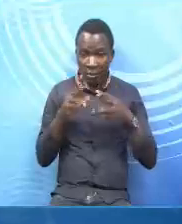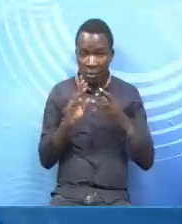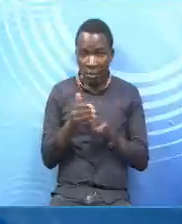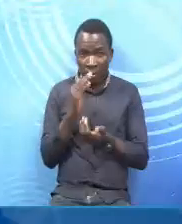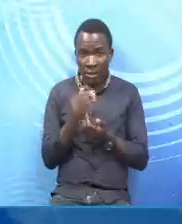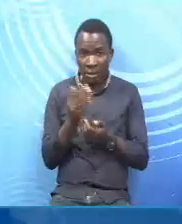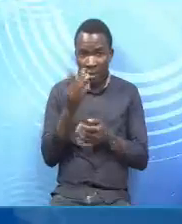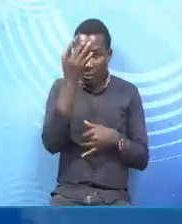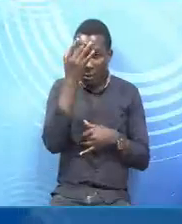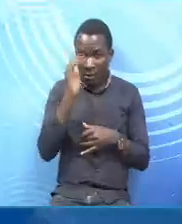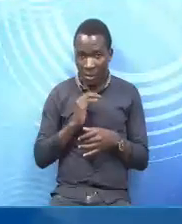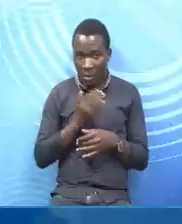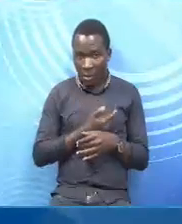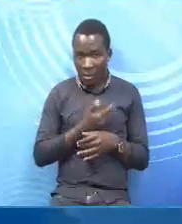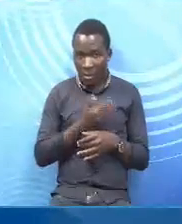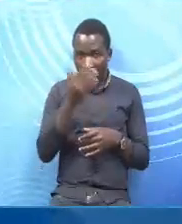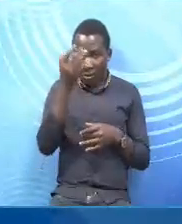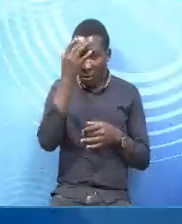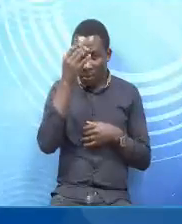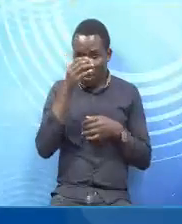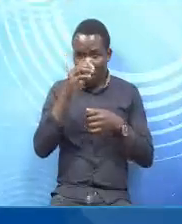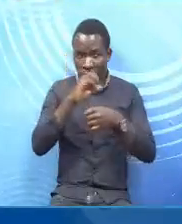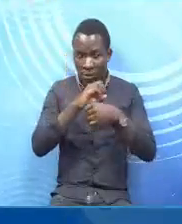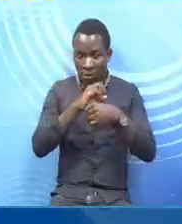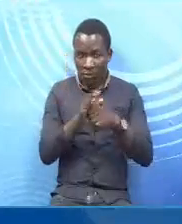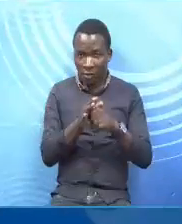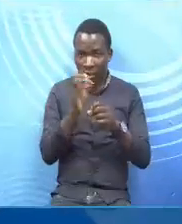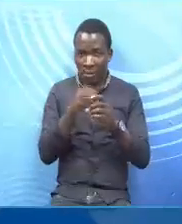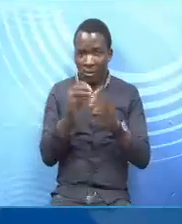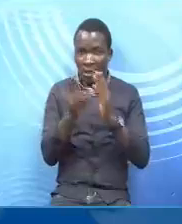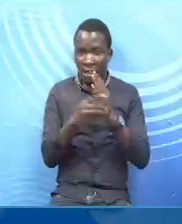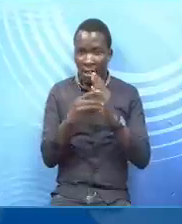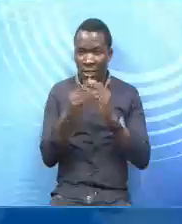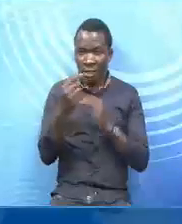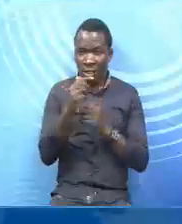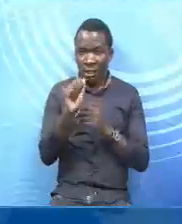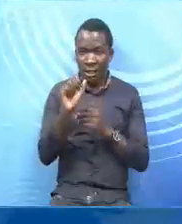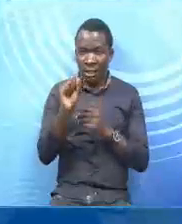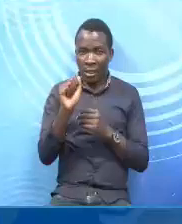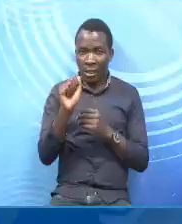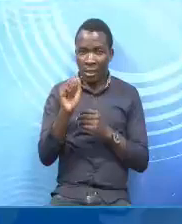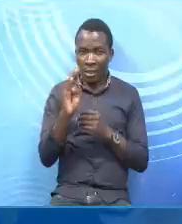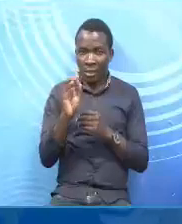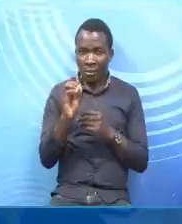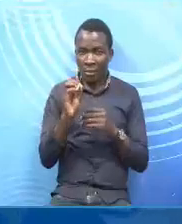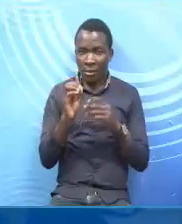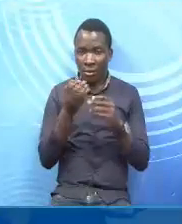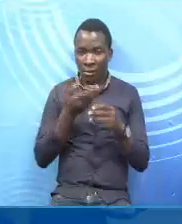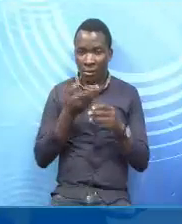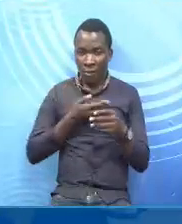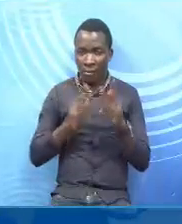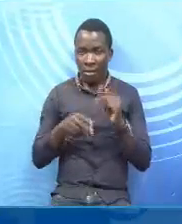bafite barwaye COVID bari mu karere ka Gasabo, gafite nyirango abageze kuri